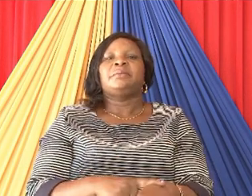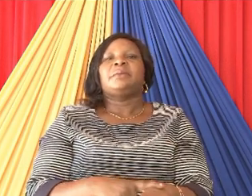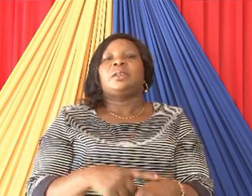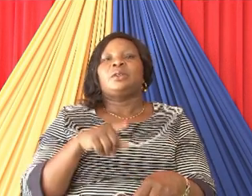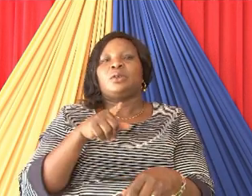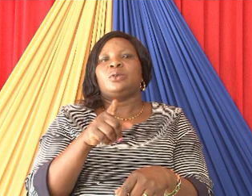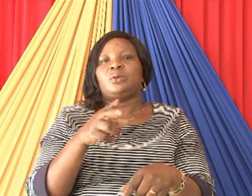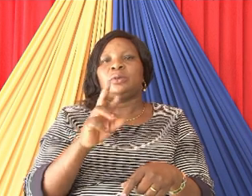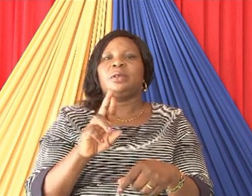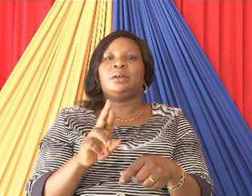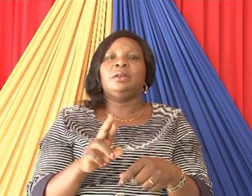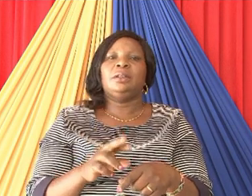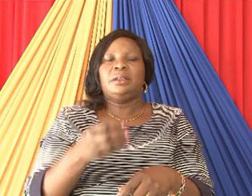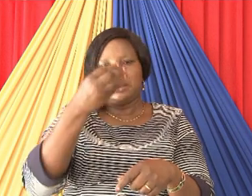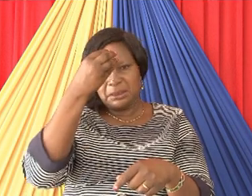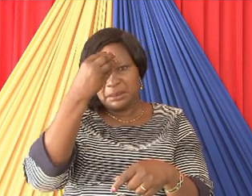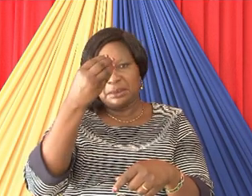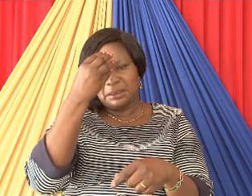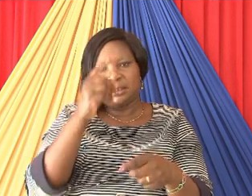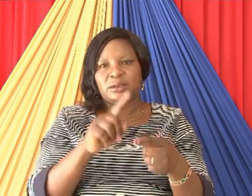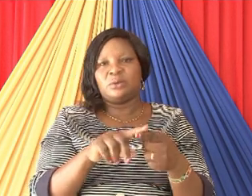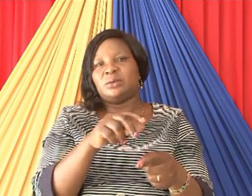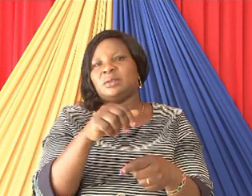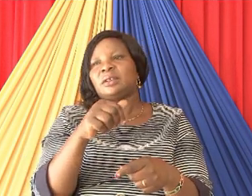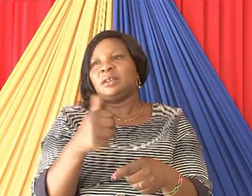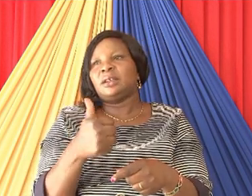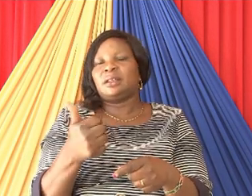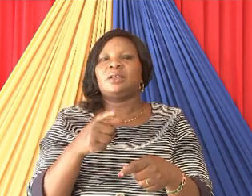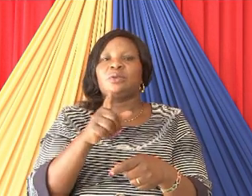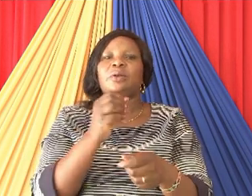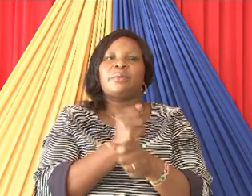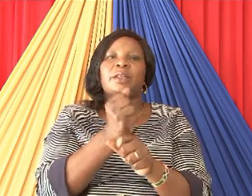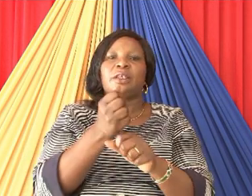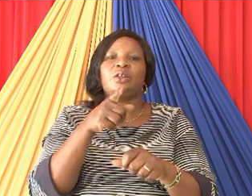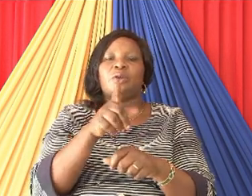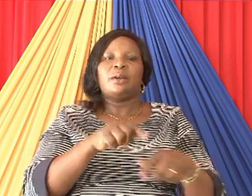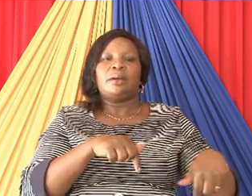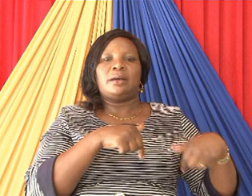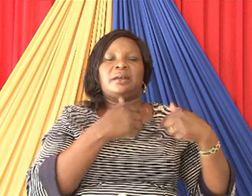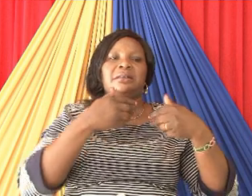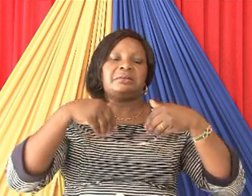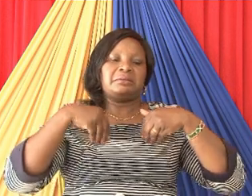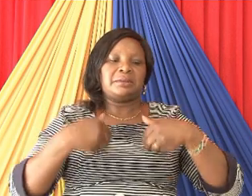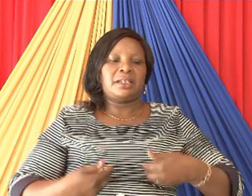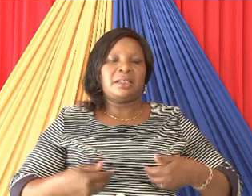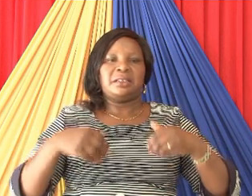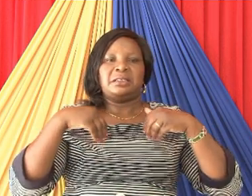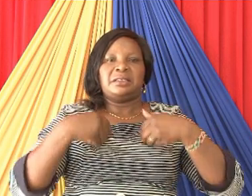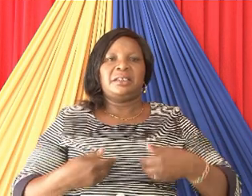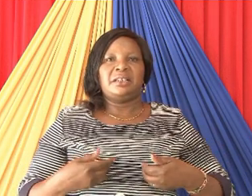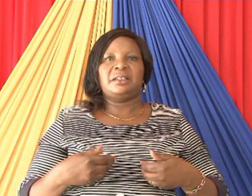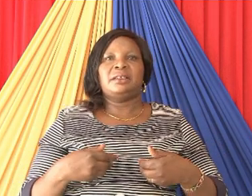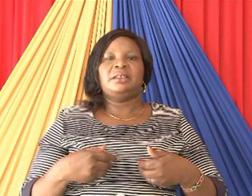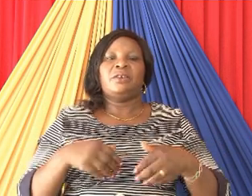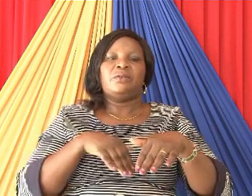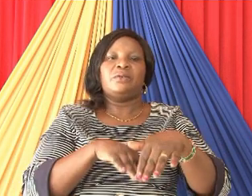migumu, kufanya maisha yako kuwa umechoka, kwa maana wakati mwingi unabeba maisha ya wengine. Wakati